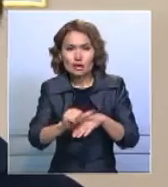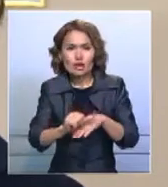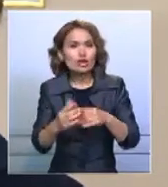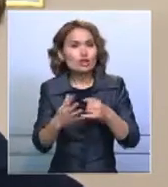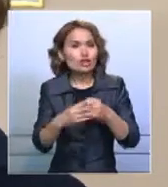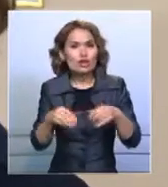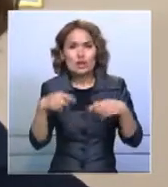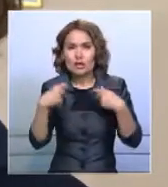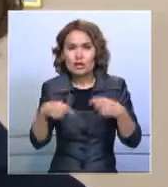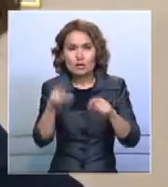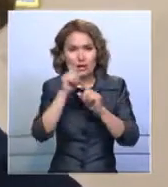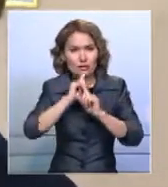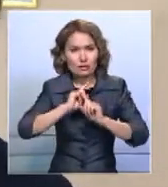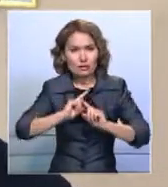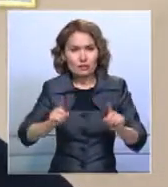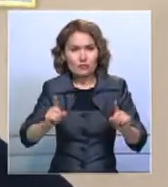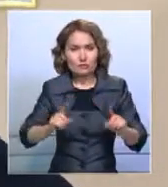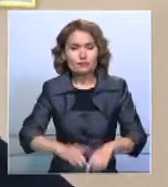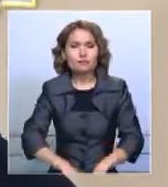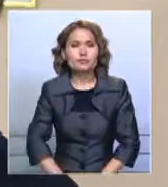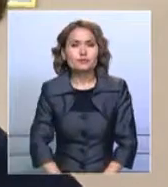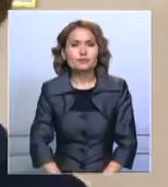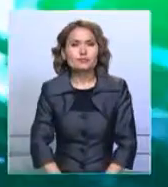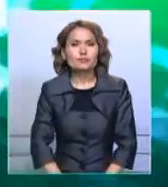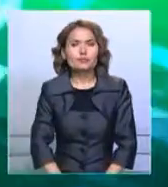шет елдерге сату жөнінде ешқандай сөз жоқ.